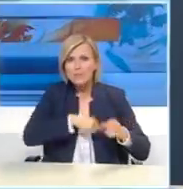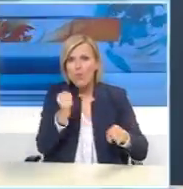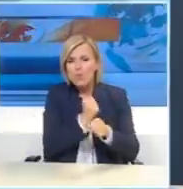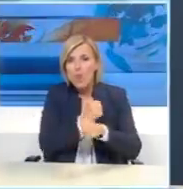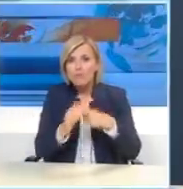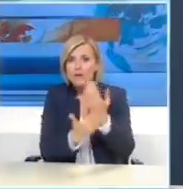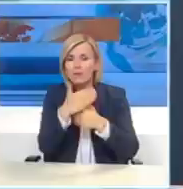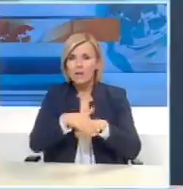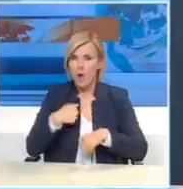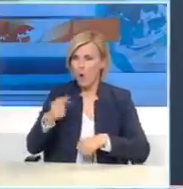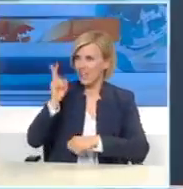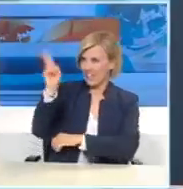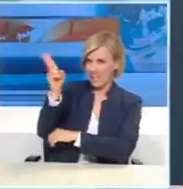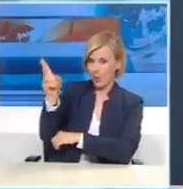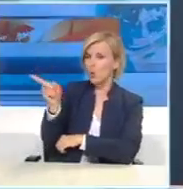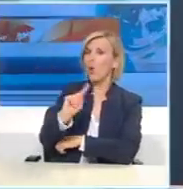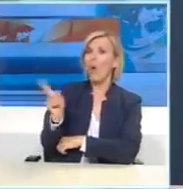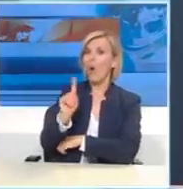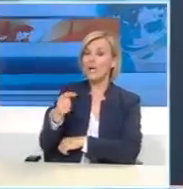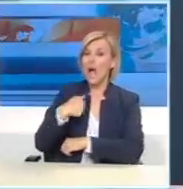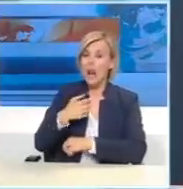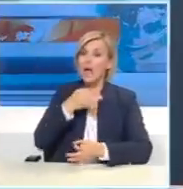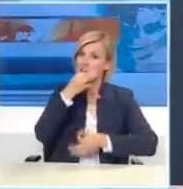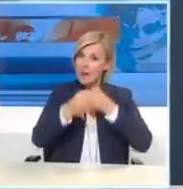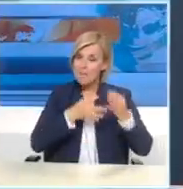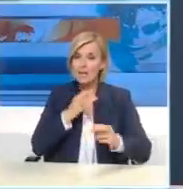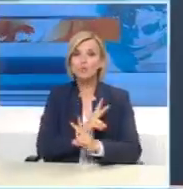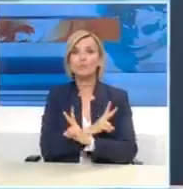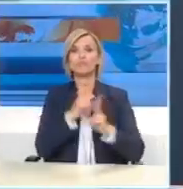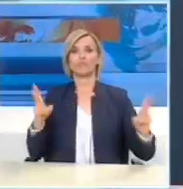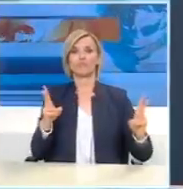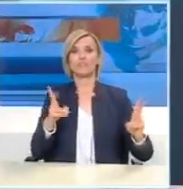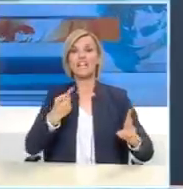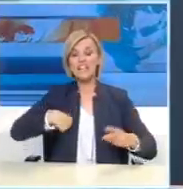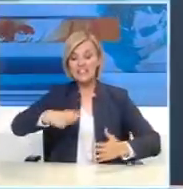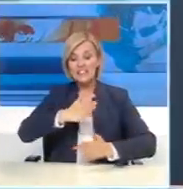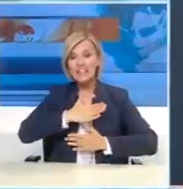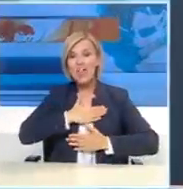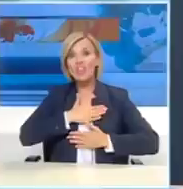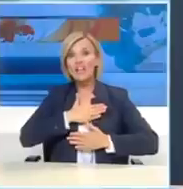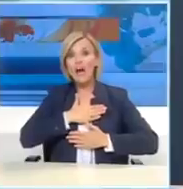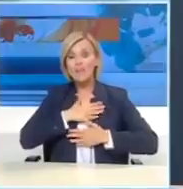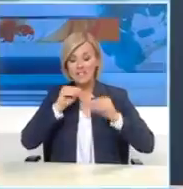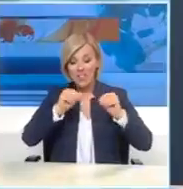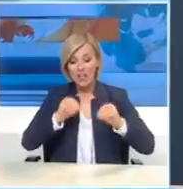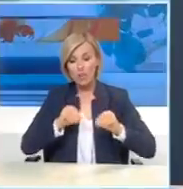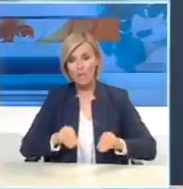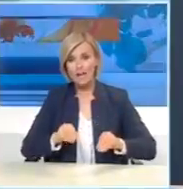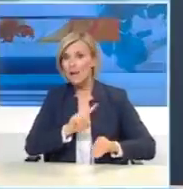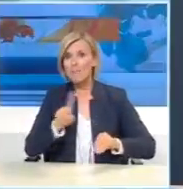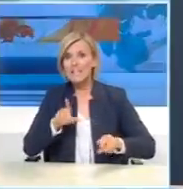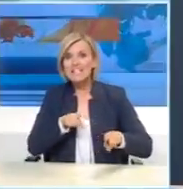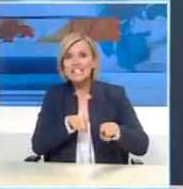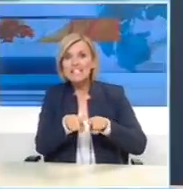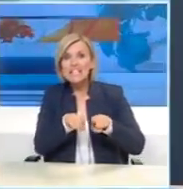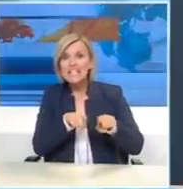Δεν κατηγορώ κανέναν, αλλά μπορώ να μιλήσω με βεβαιότητα μόνο για τα δικά μου δεδομένα. Και καλό είναι να αποφεύγουμε συγκρίσεις Ελλάδας με άλλες χώρες. Κάθε